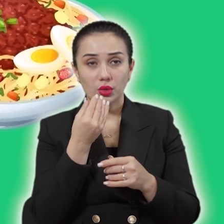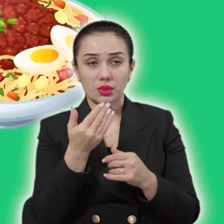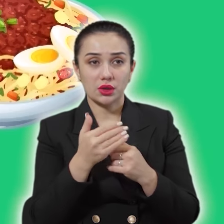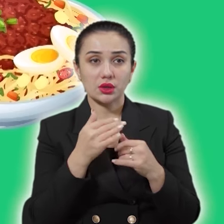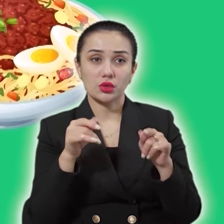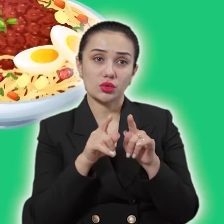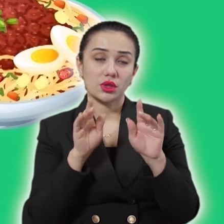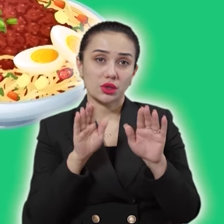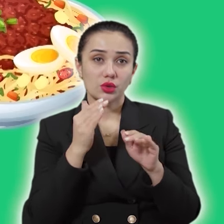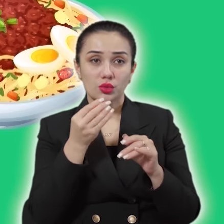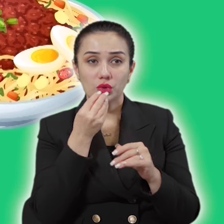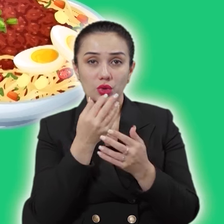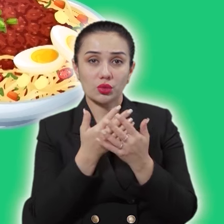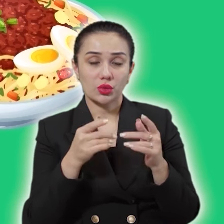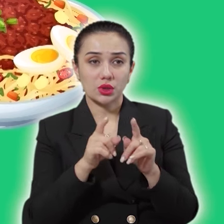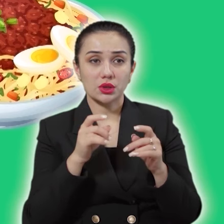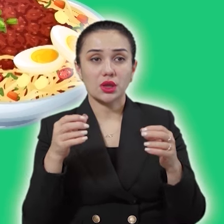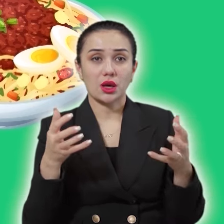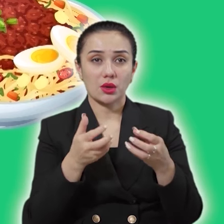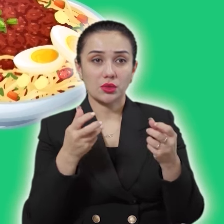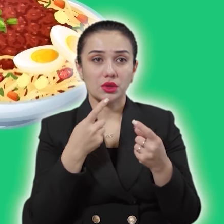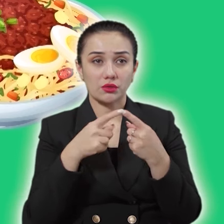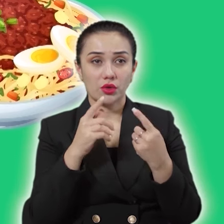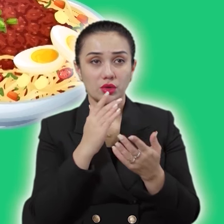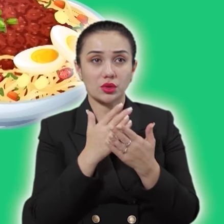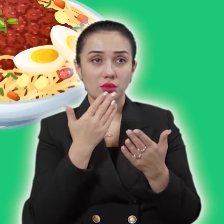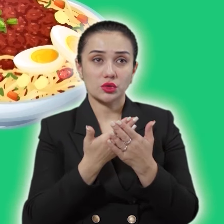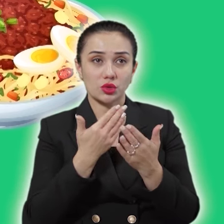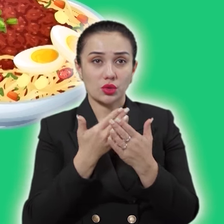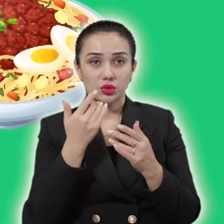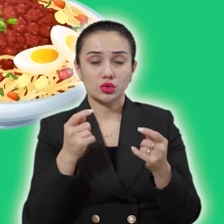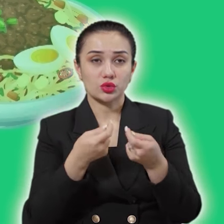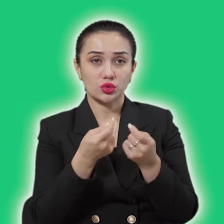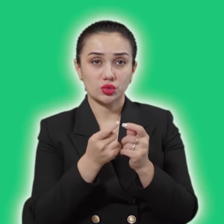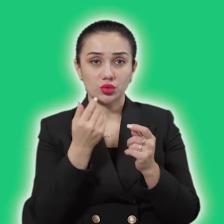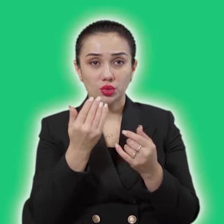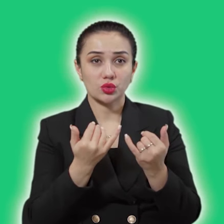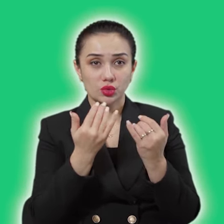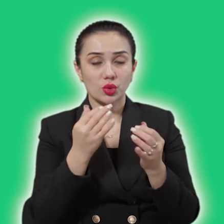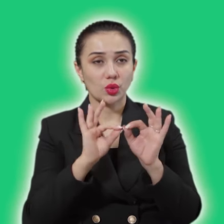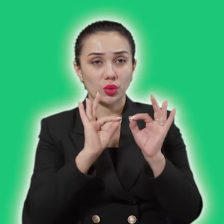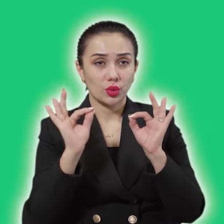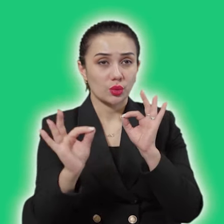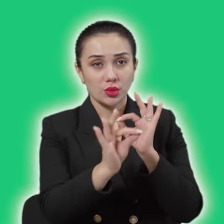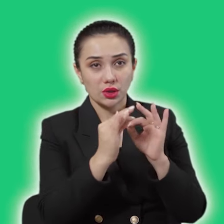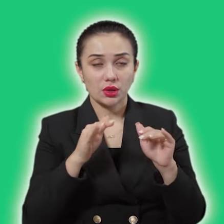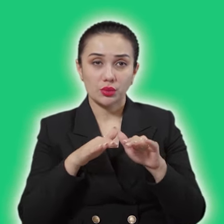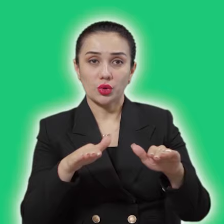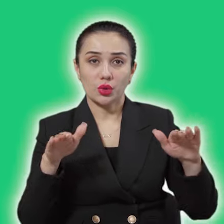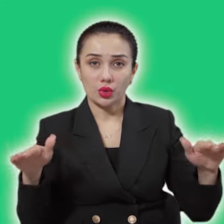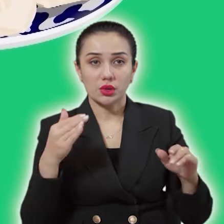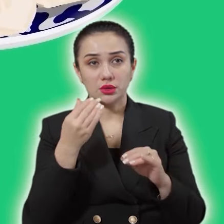taomlar. Lekin bu taomlarning ham xamirida farqi bor. Misol uchun, chuchvara uchun xamir yupqa qilib